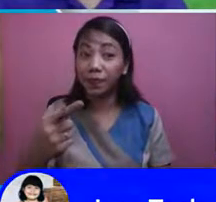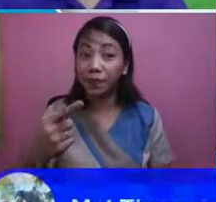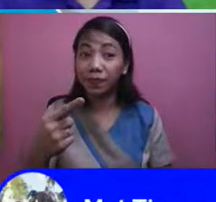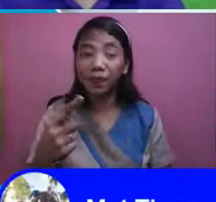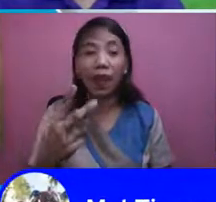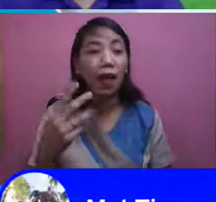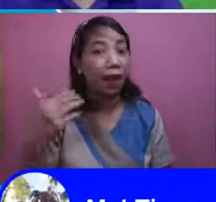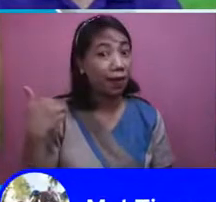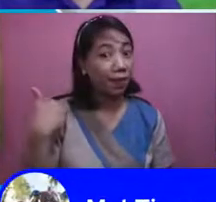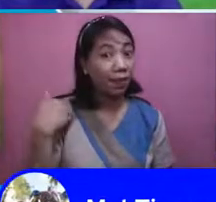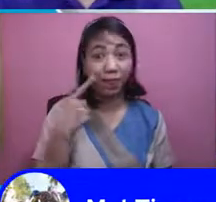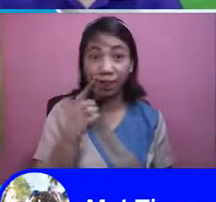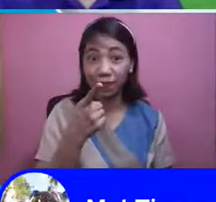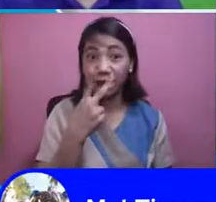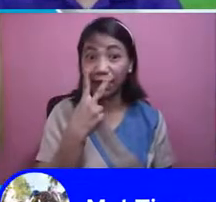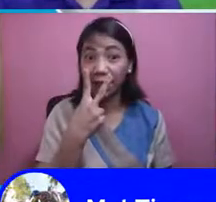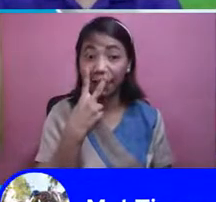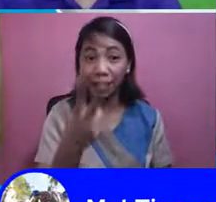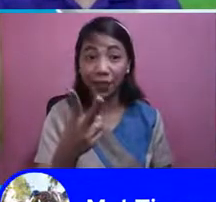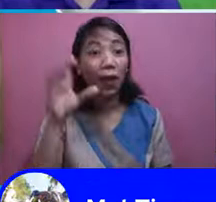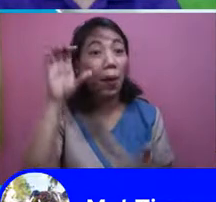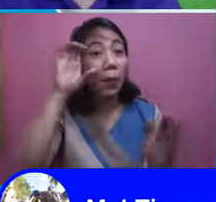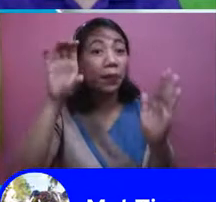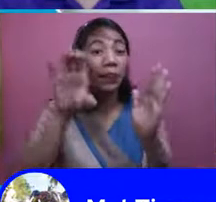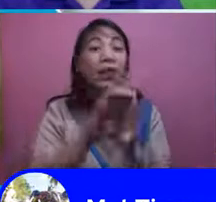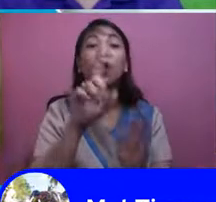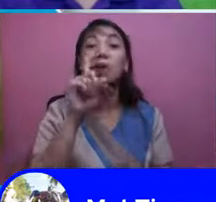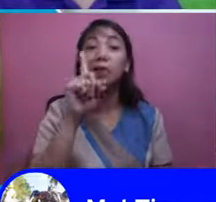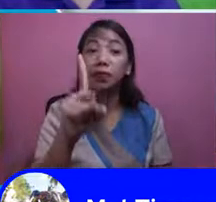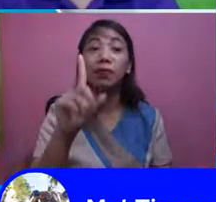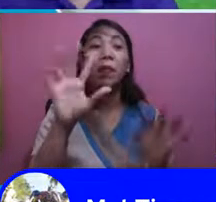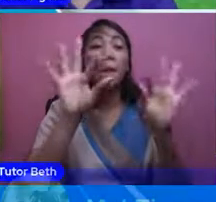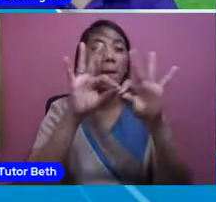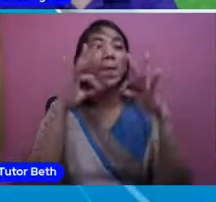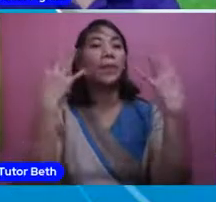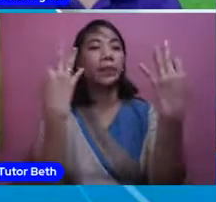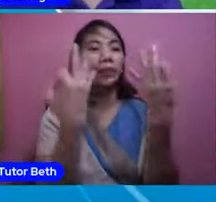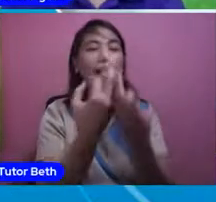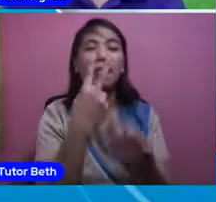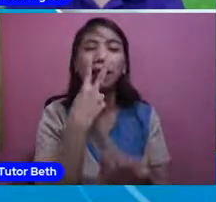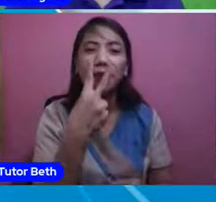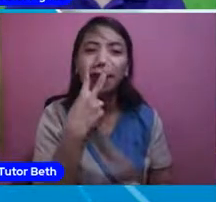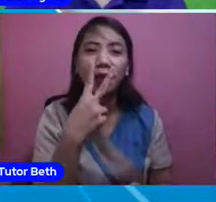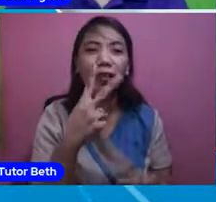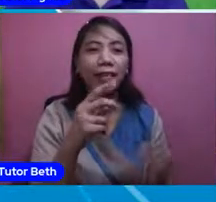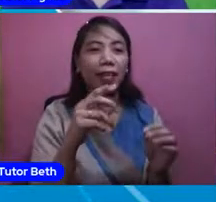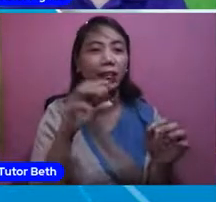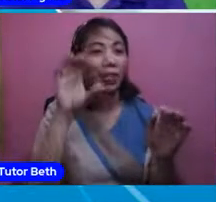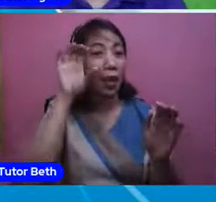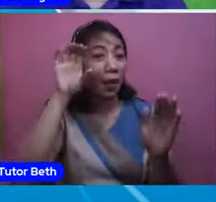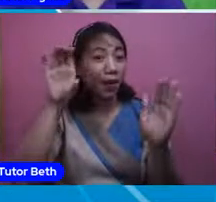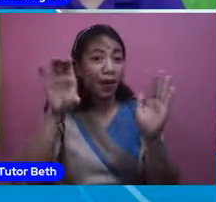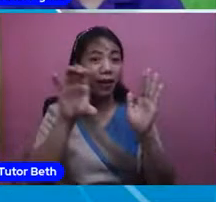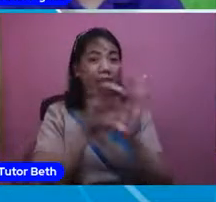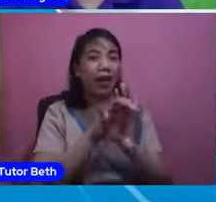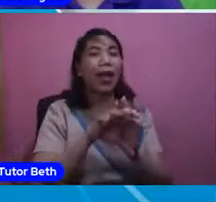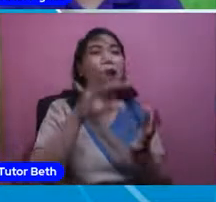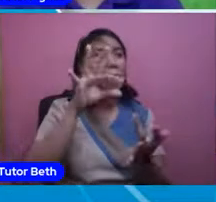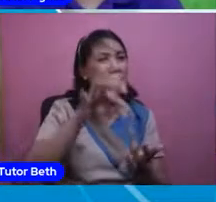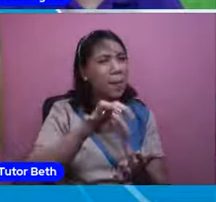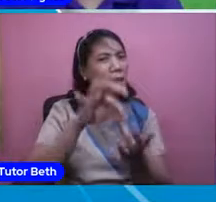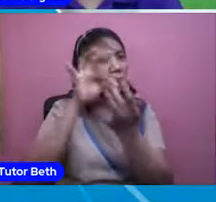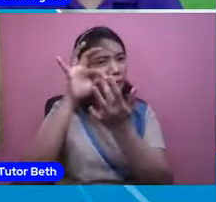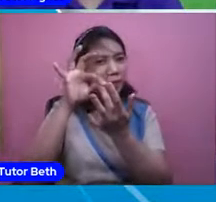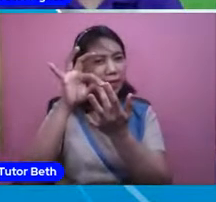nakikita kayong larawan. Isang pamilya ang makikita nyo sa larawan. Sabi dito, pipiliin nyo